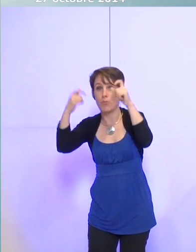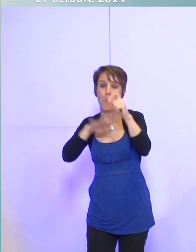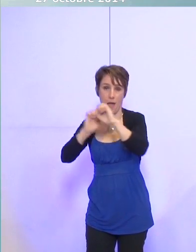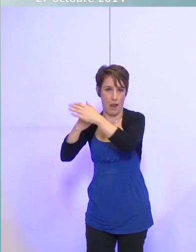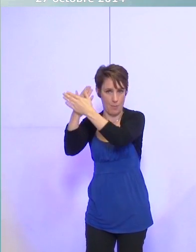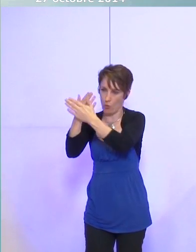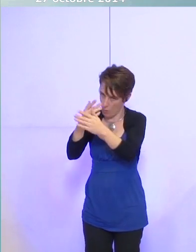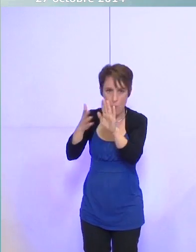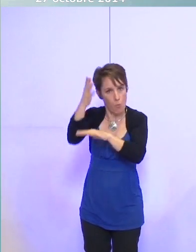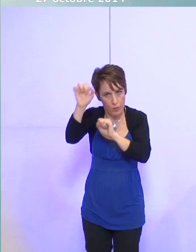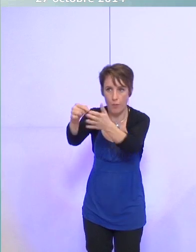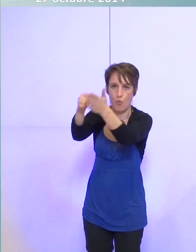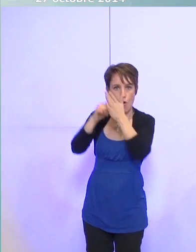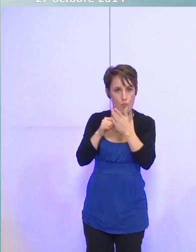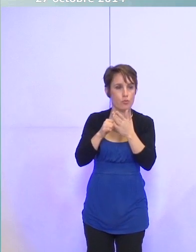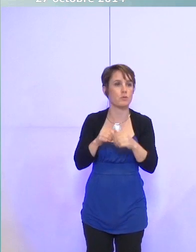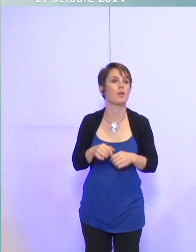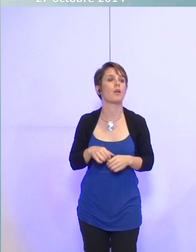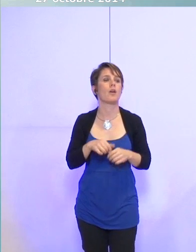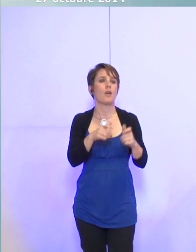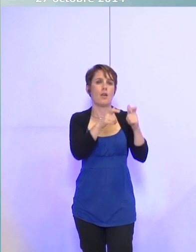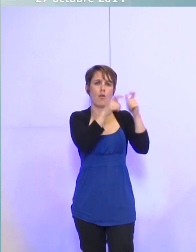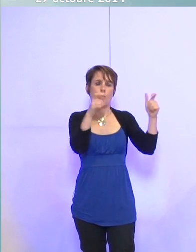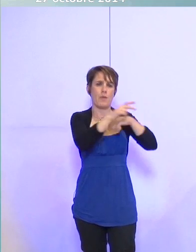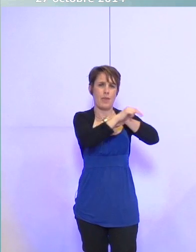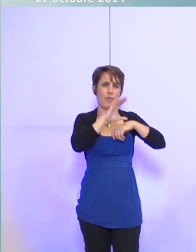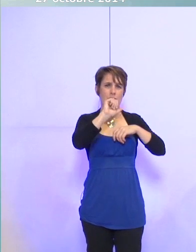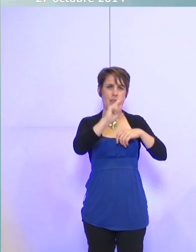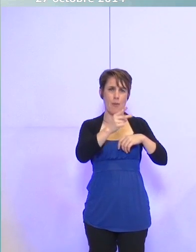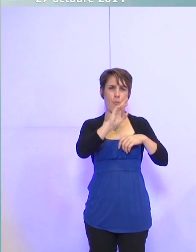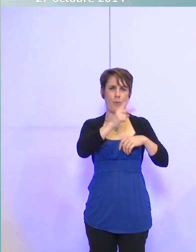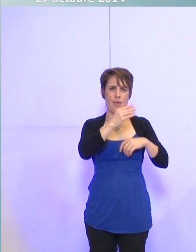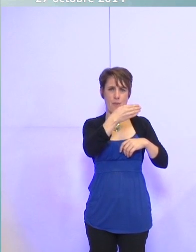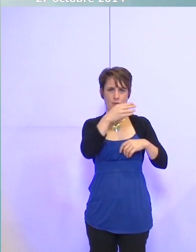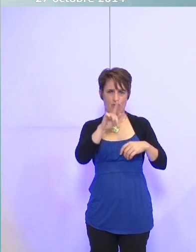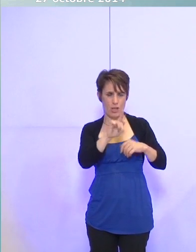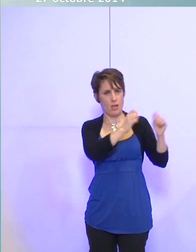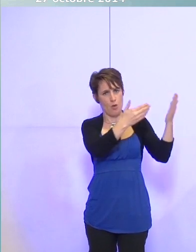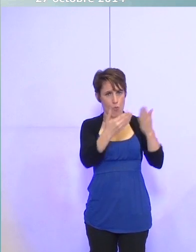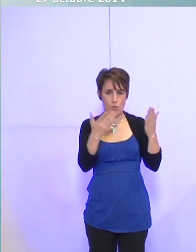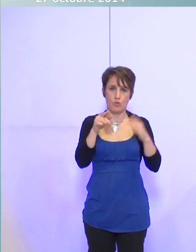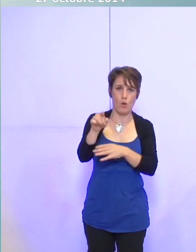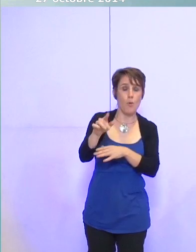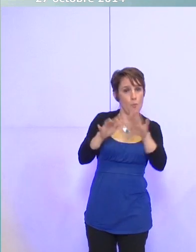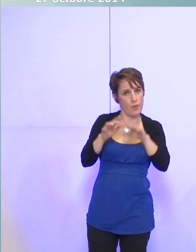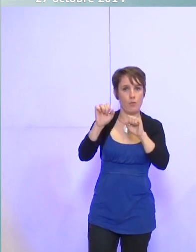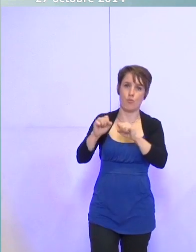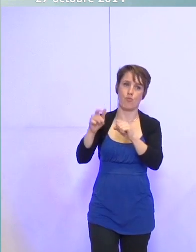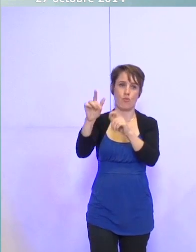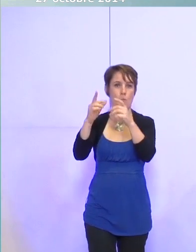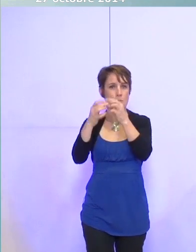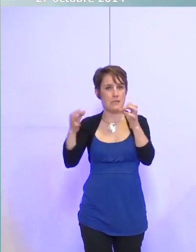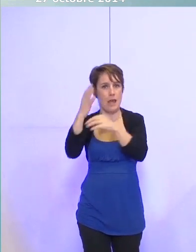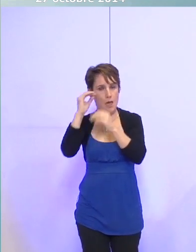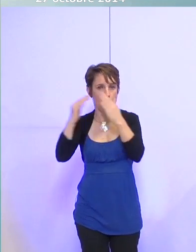propose l'audit de KPMG, l'ancienne SEM pourrait facturer des droits de marque afin de rembourser peu à peu.